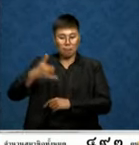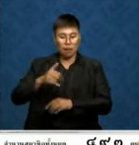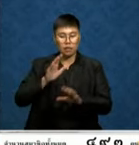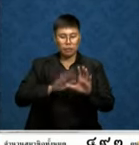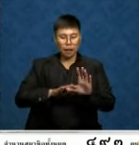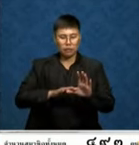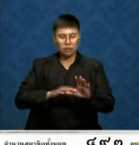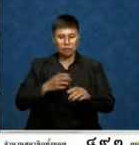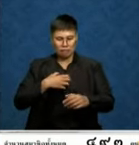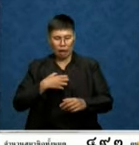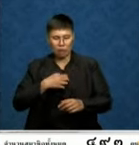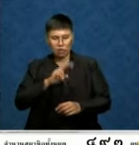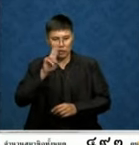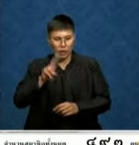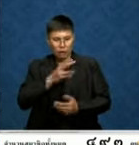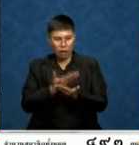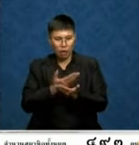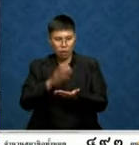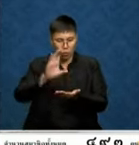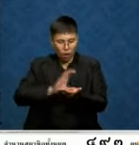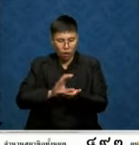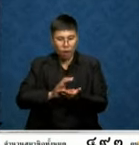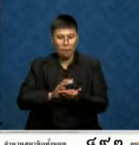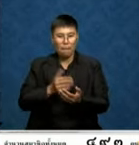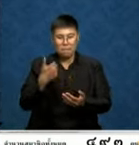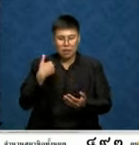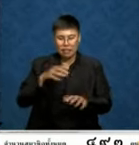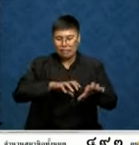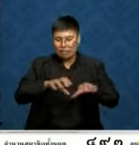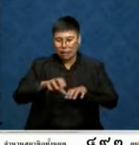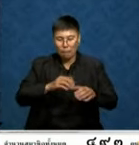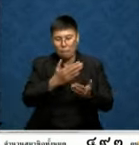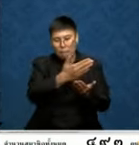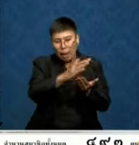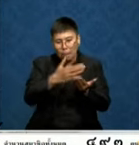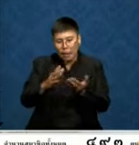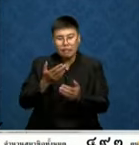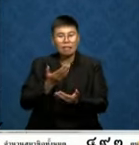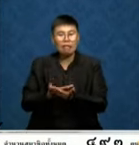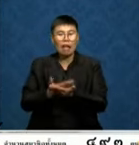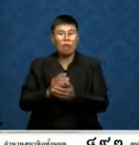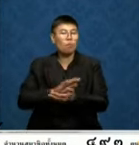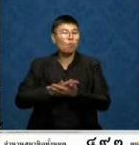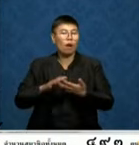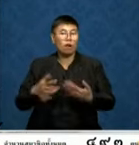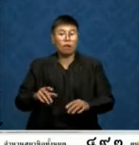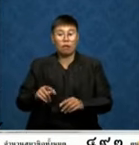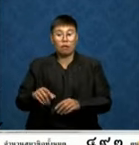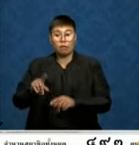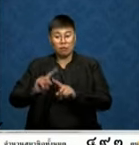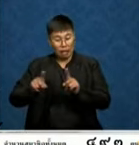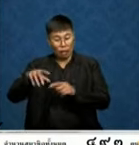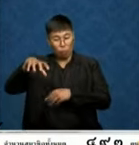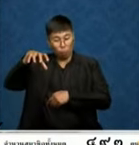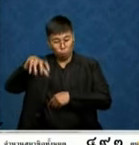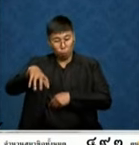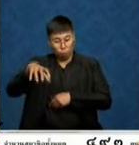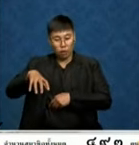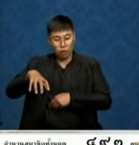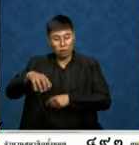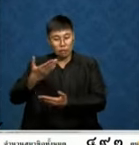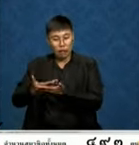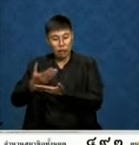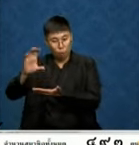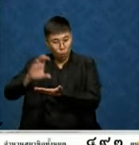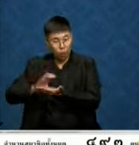บประมาณอันเนี้ยทุกปีมีการจัดสรรแบ่งโควต้ากันเรียบร้อยแล้วทั้งที่หน่วยงานของตัวเองก็มีงบประมาณแผ่นดินอยู่แล้วของงบประมาณไว้ที่สภ